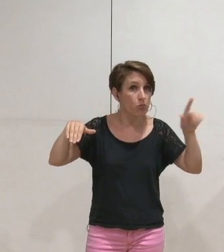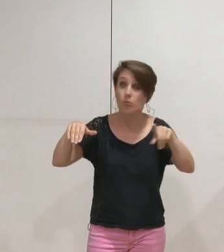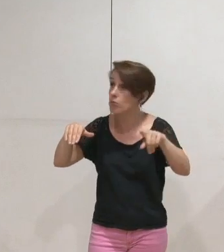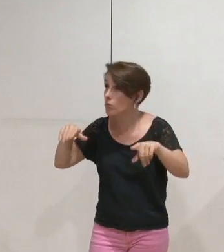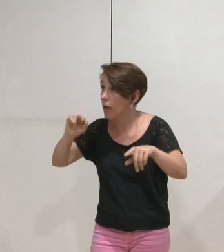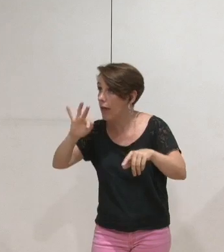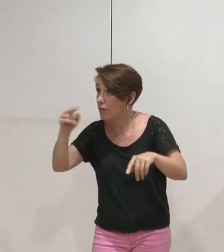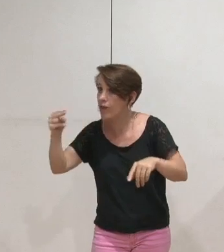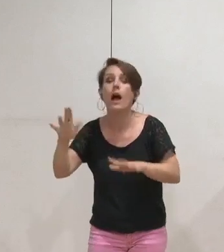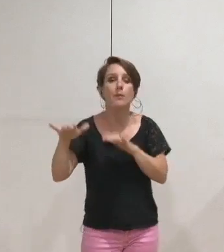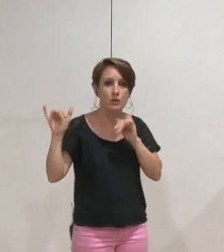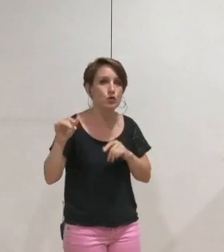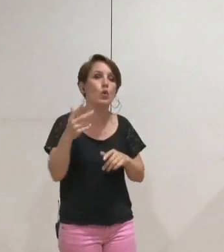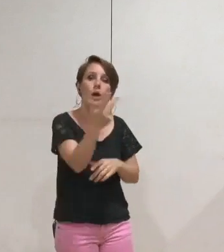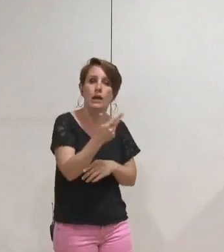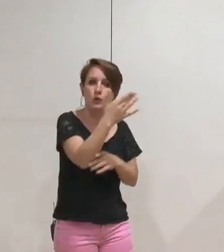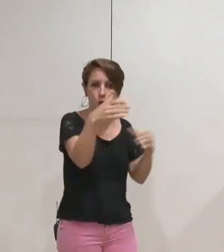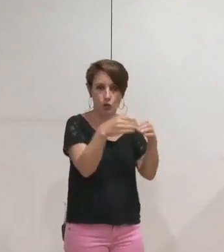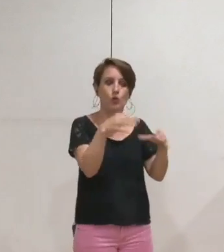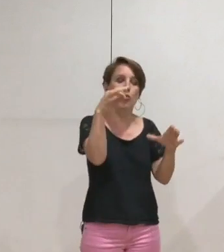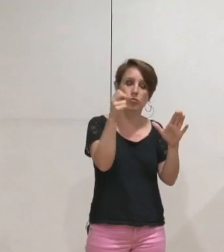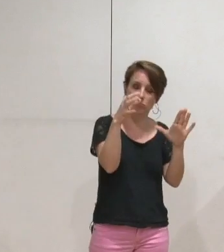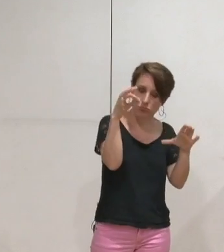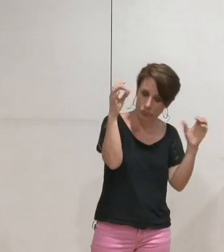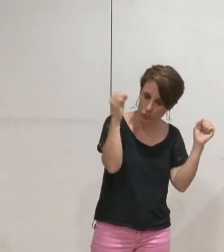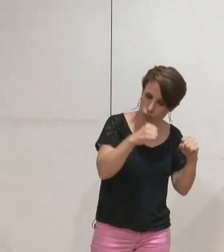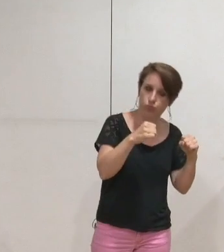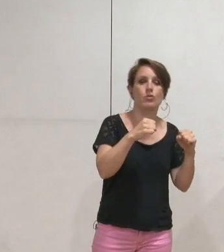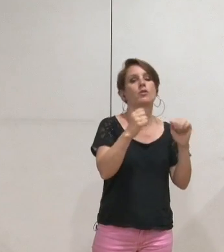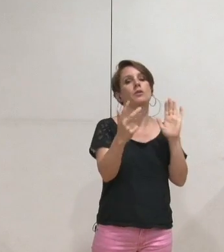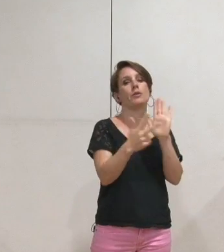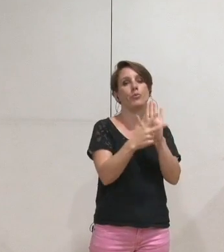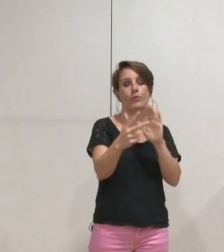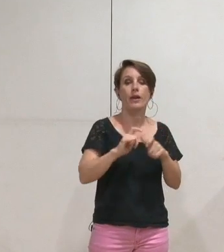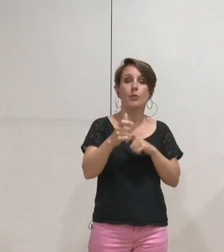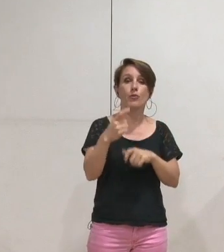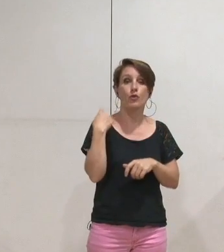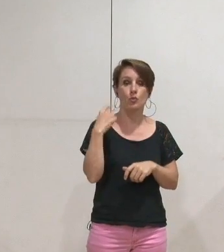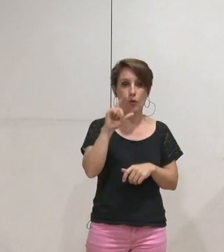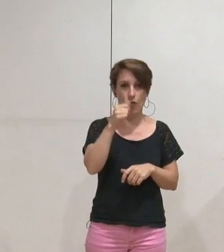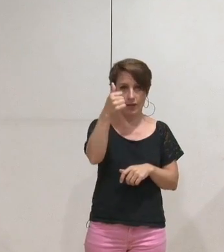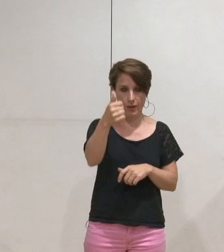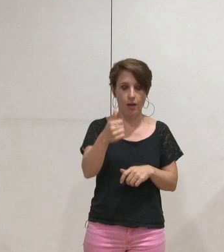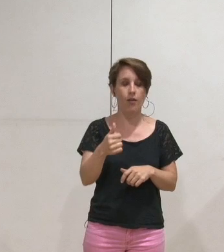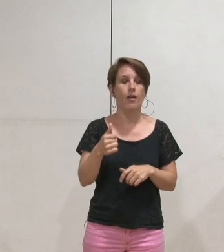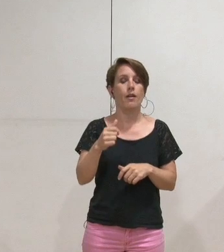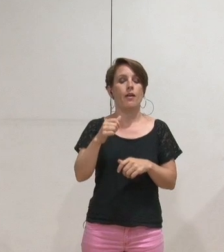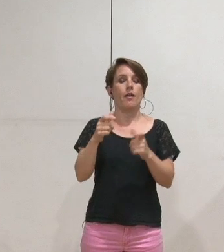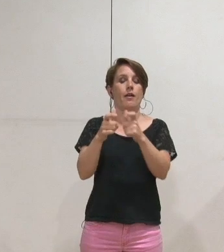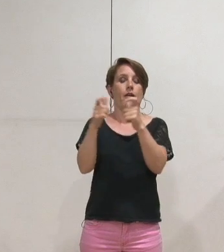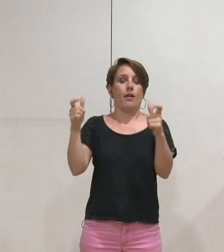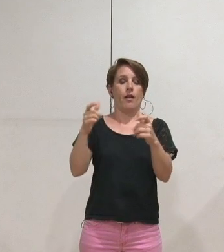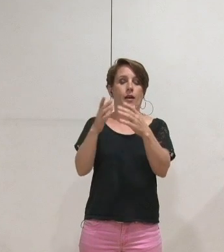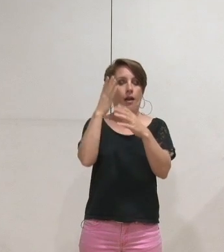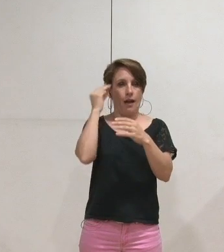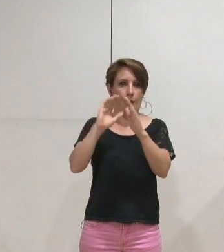abstention du Front national vote pour des trois autres groupes délibération adopté la 21 porte sur la SPL alpexo il s'agit de la